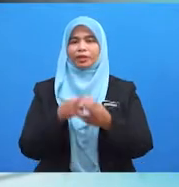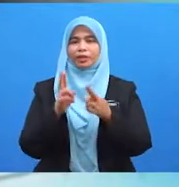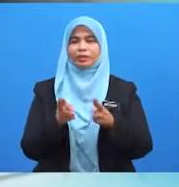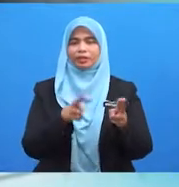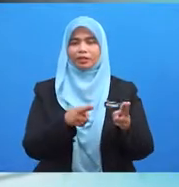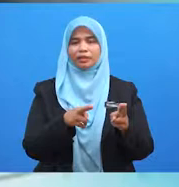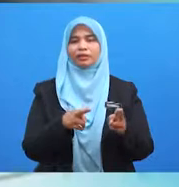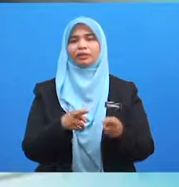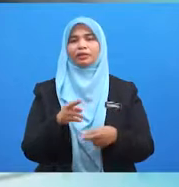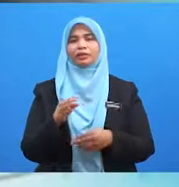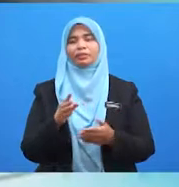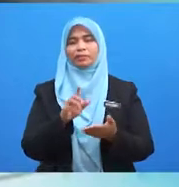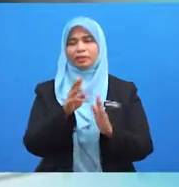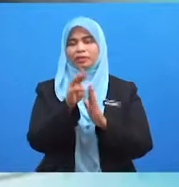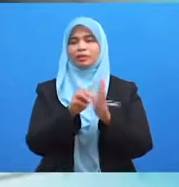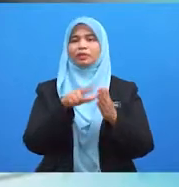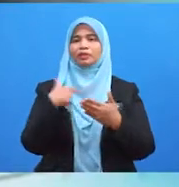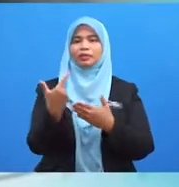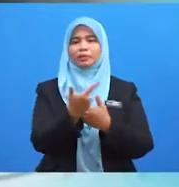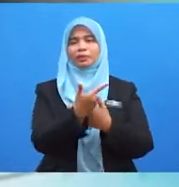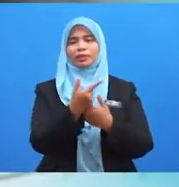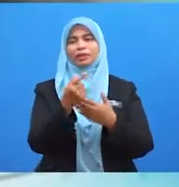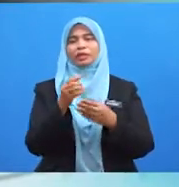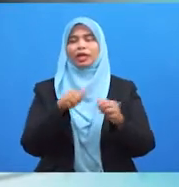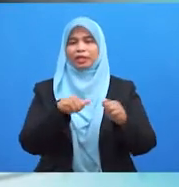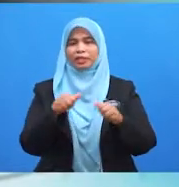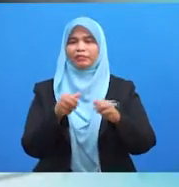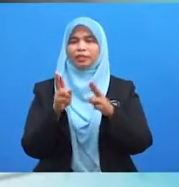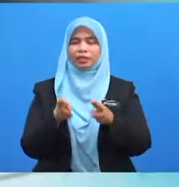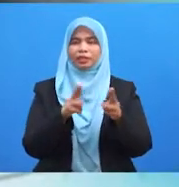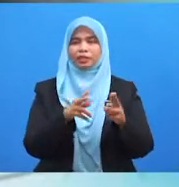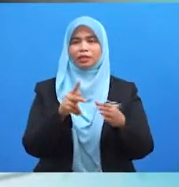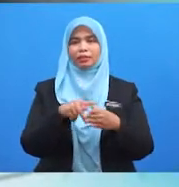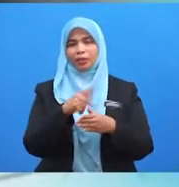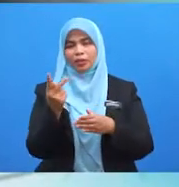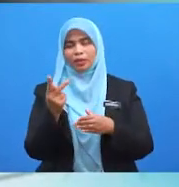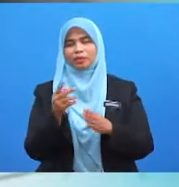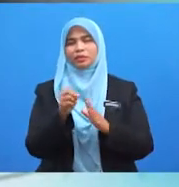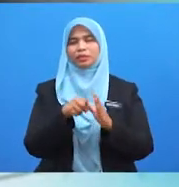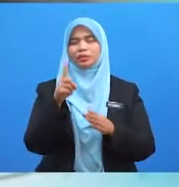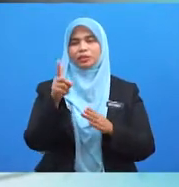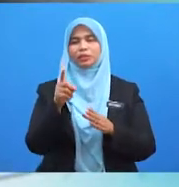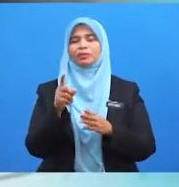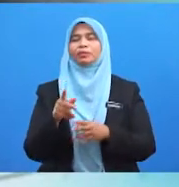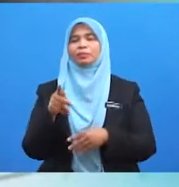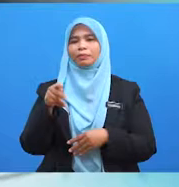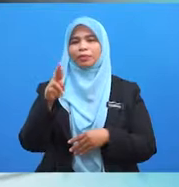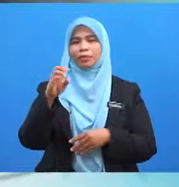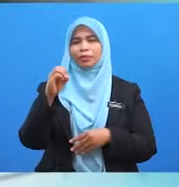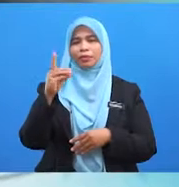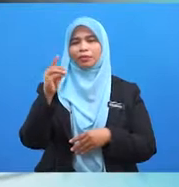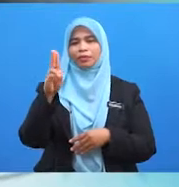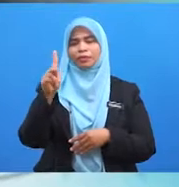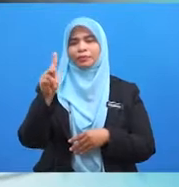Rancangan operasi melibatkan aktiviti merancang pengeluaran sesuatu produk.